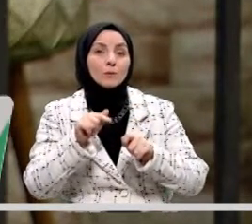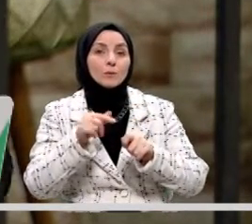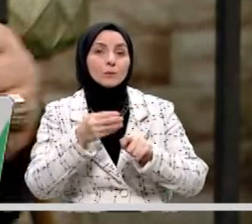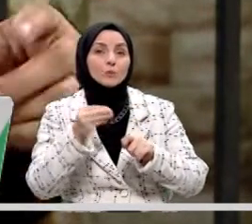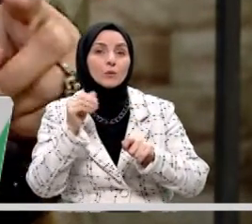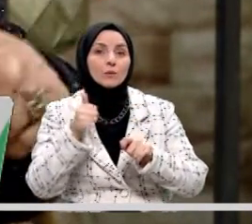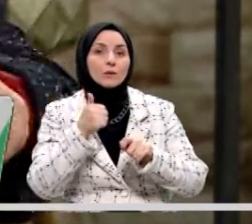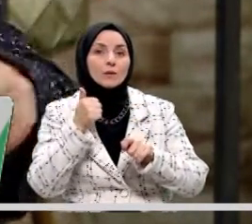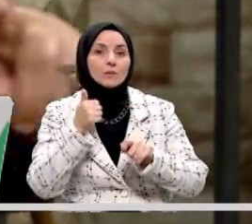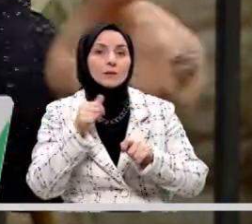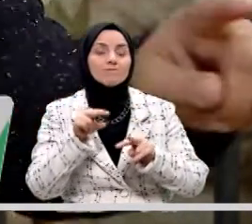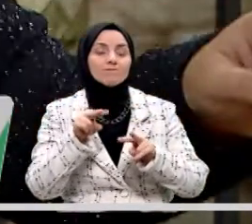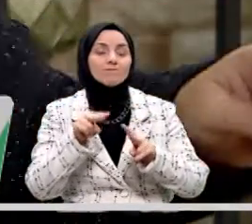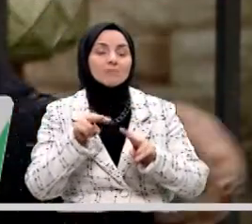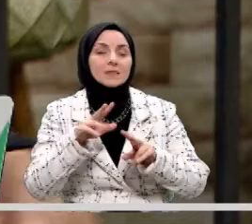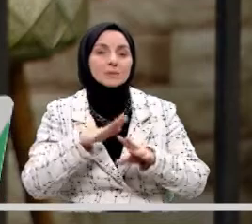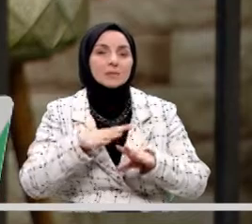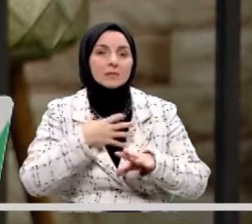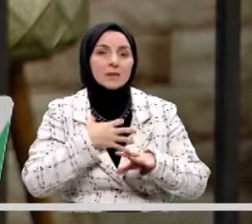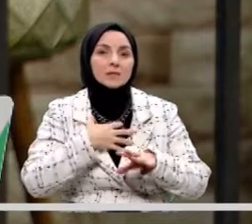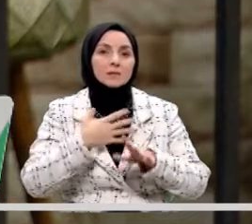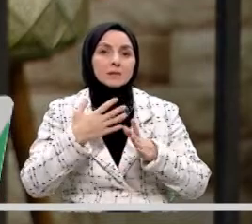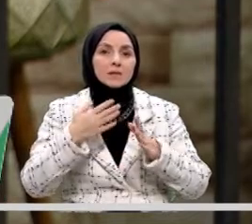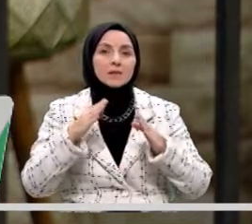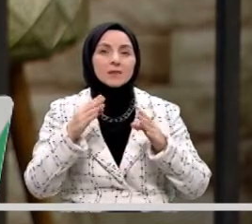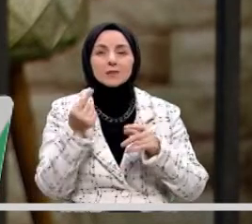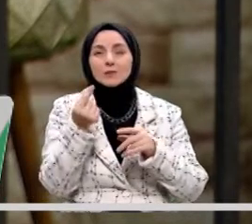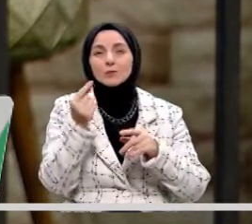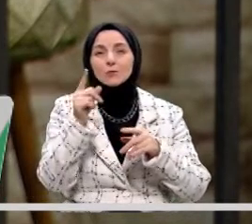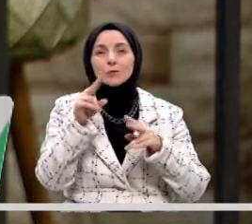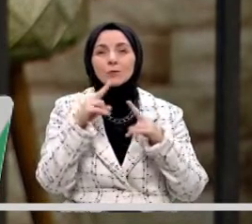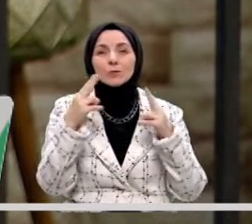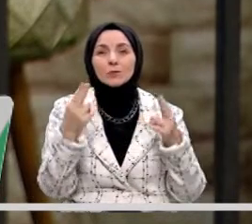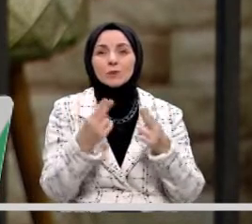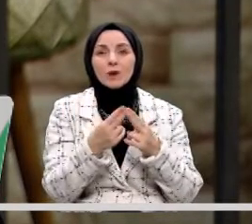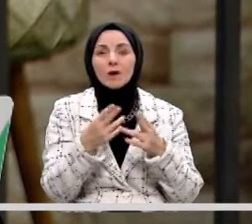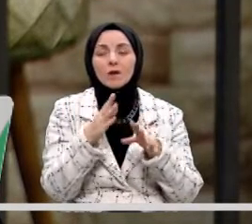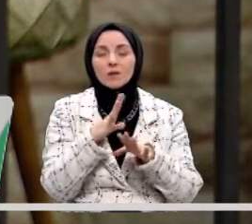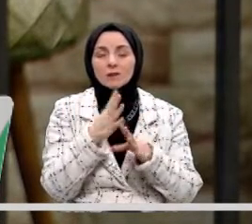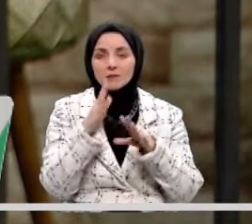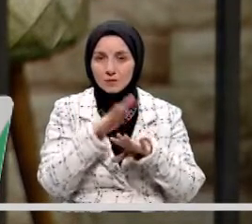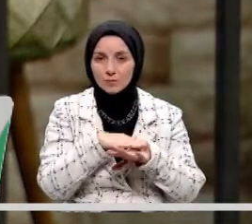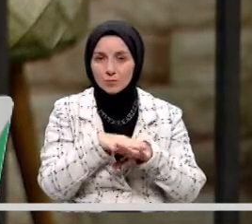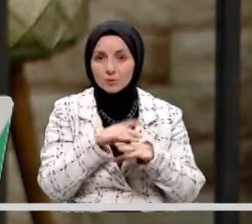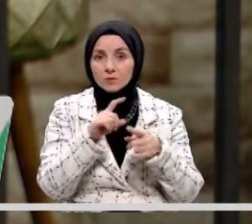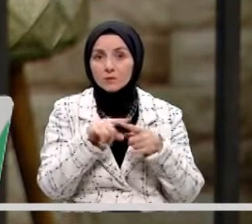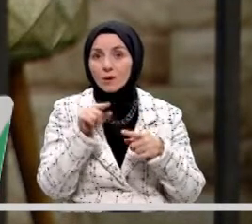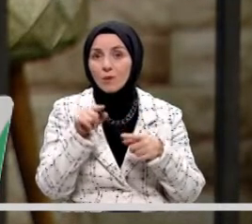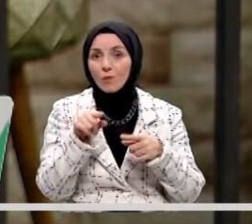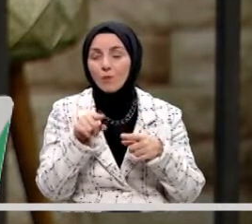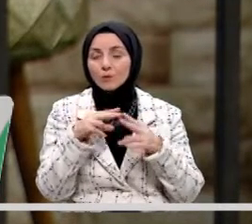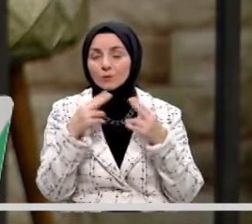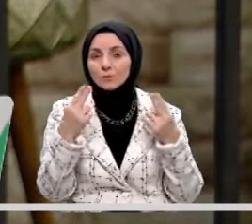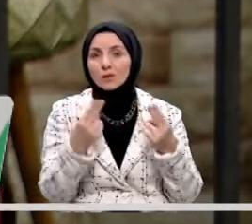gibi noktalarla Biz kendimize üçlü bir dünya kurmuş hanımefendi O dünyadan şimdi çocuğu çıkartmış sosyal bir tokat